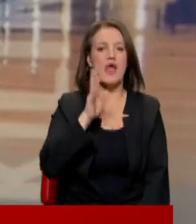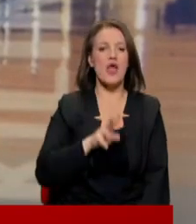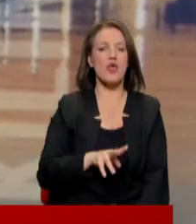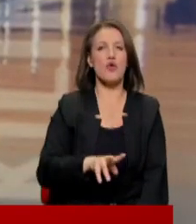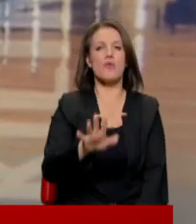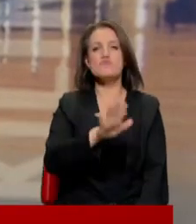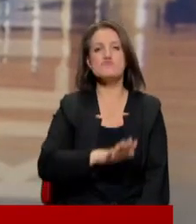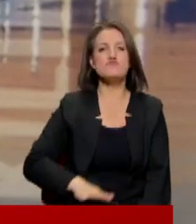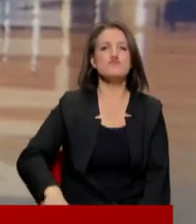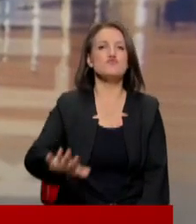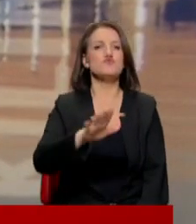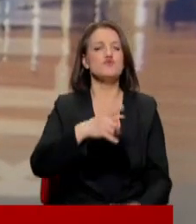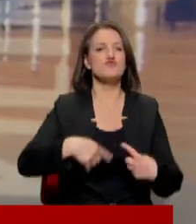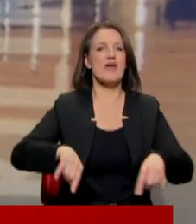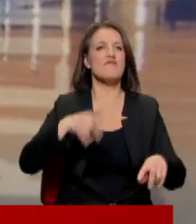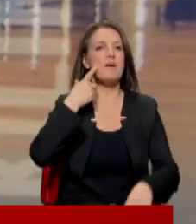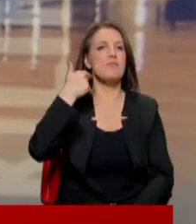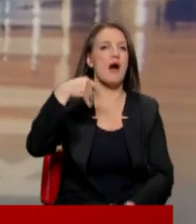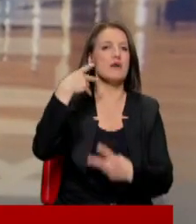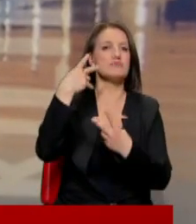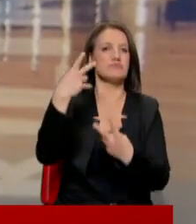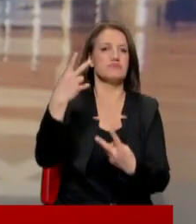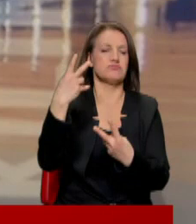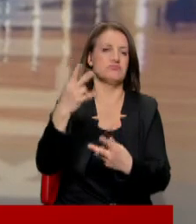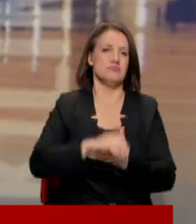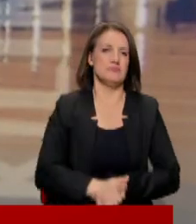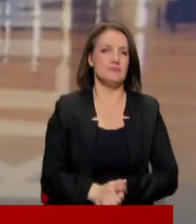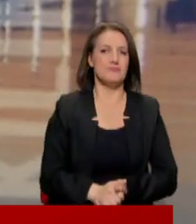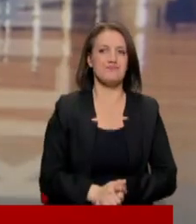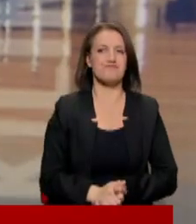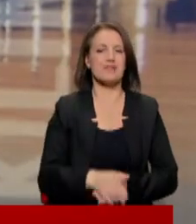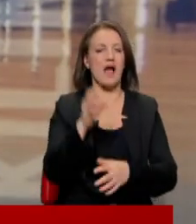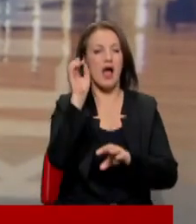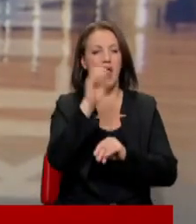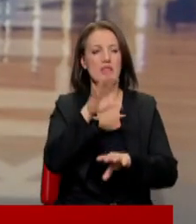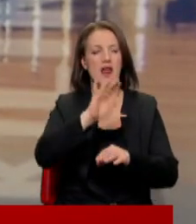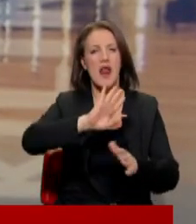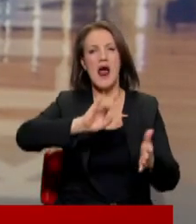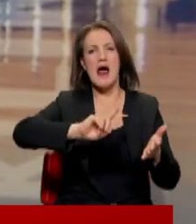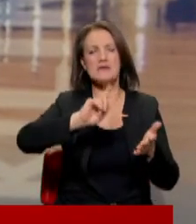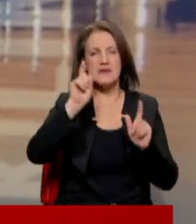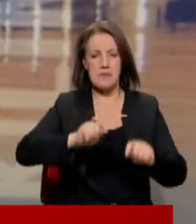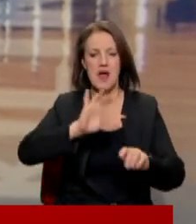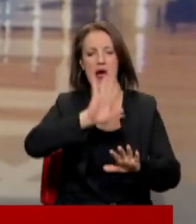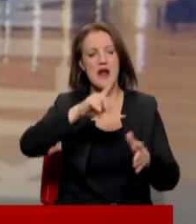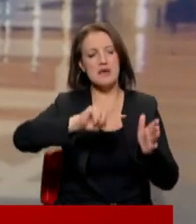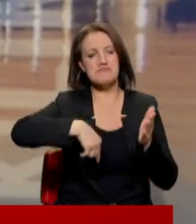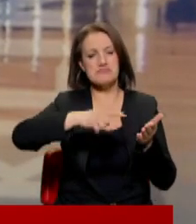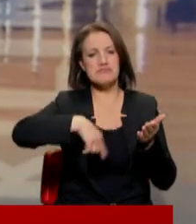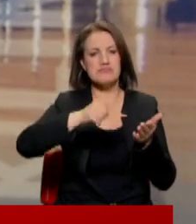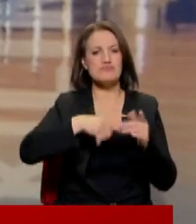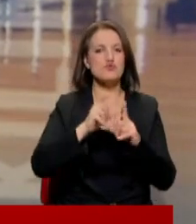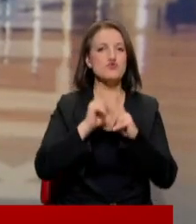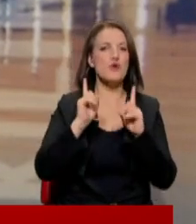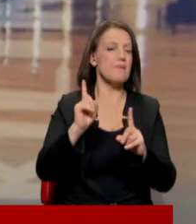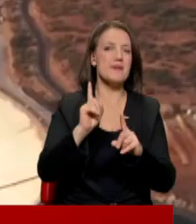yolların tümünün Çevre Bakanlığı'ndan geçtiğini gösteriyor. Atılan her imza dönemin Çevre Bakanı